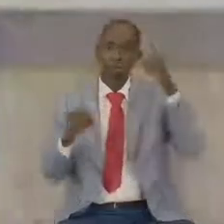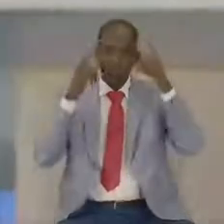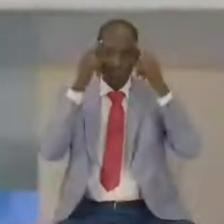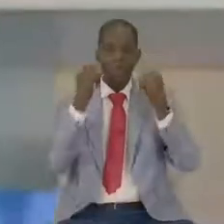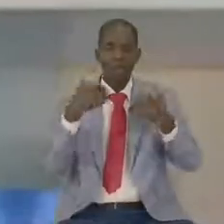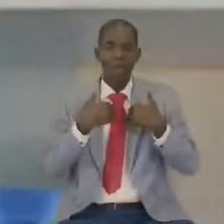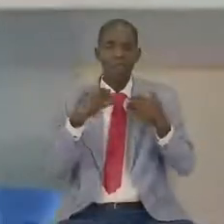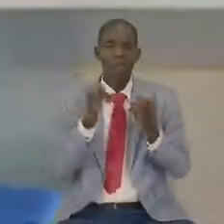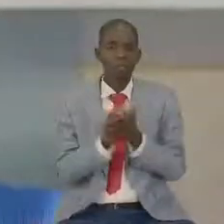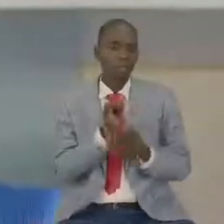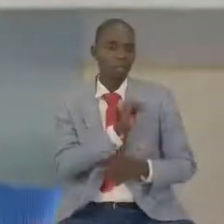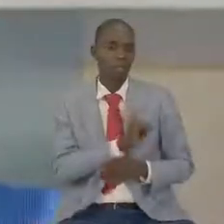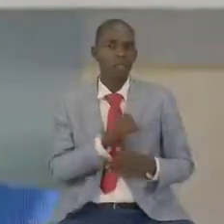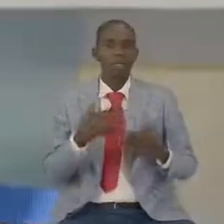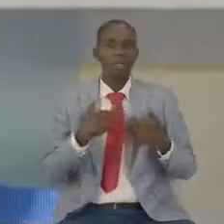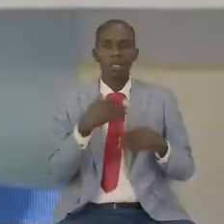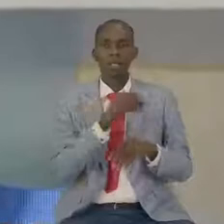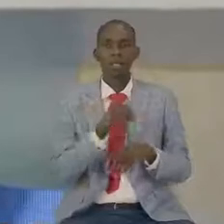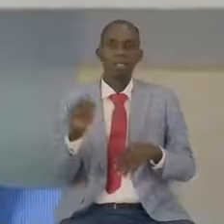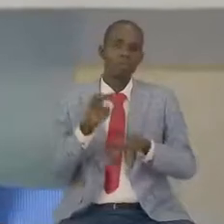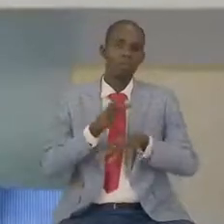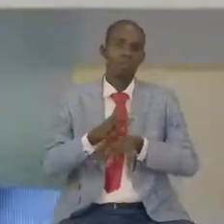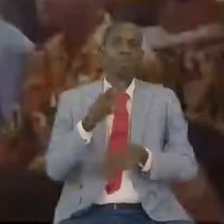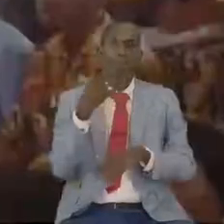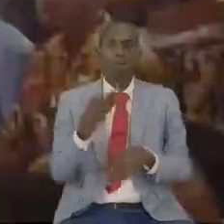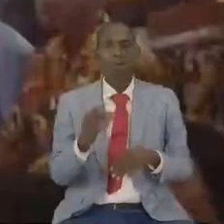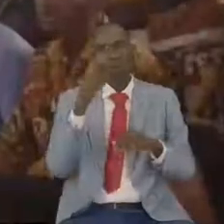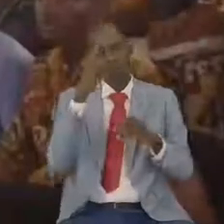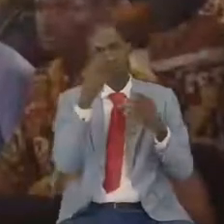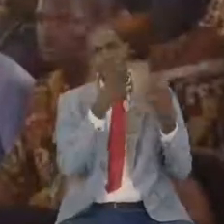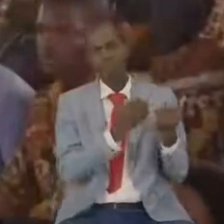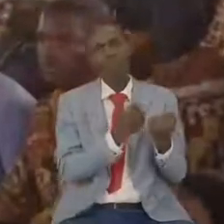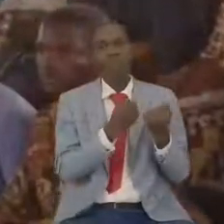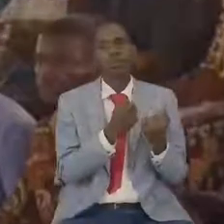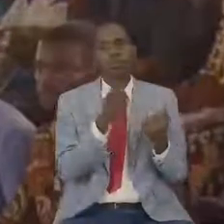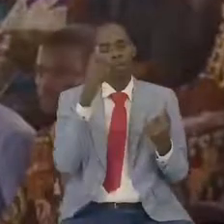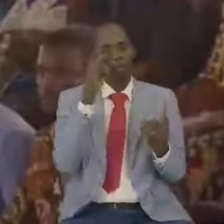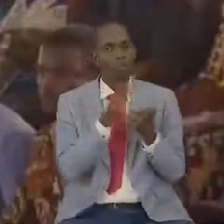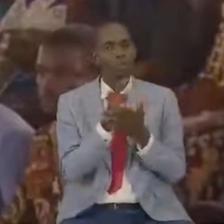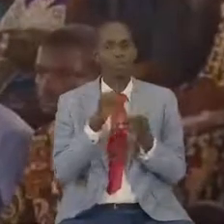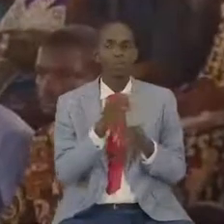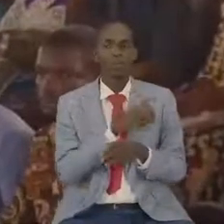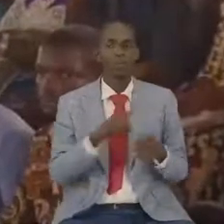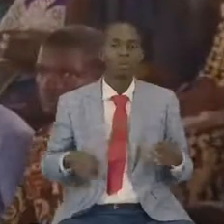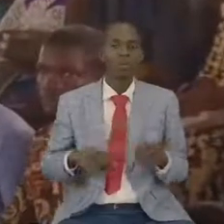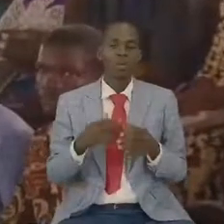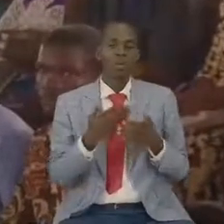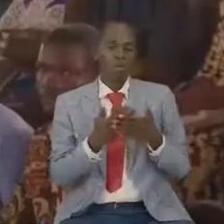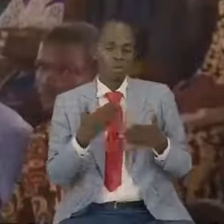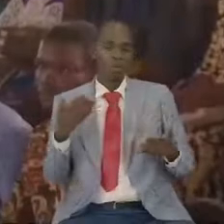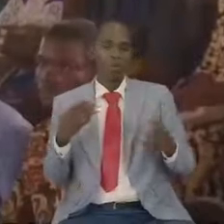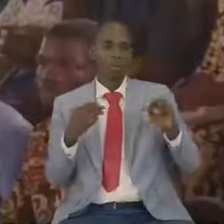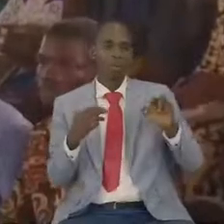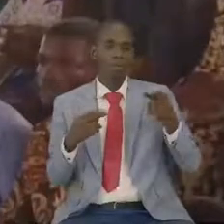attitude. Il avait un ministère de confiance. Avant Mara, à Mara et au-delà de